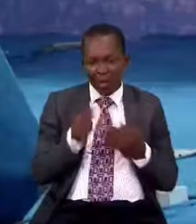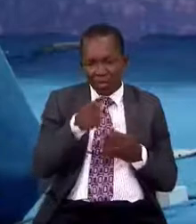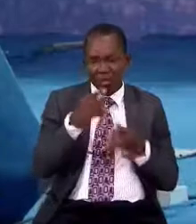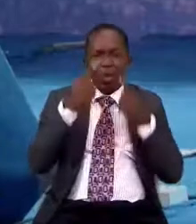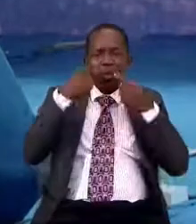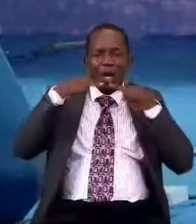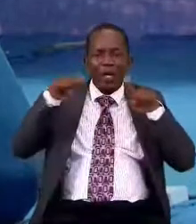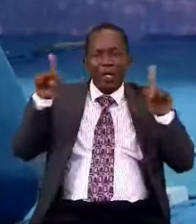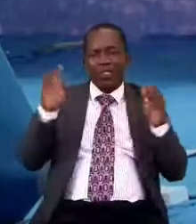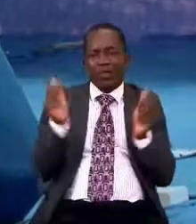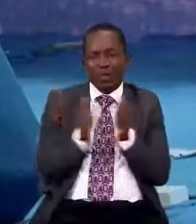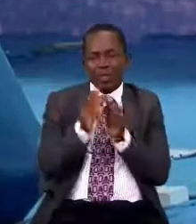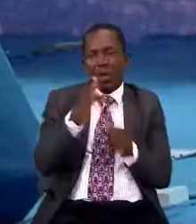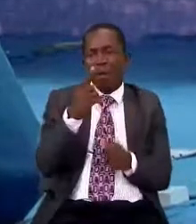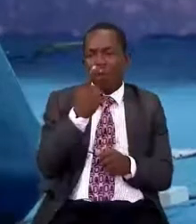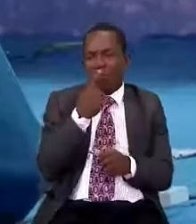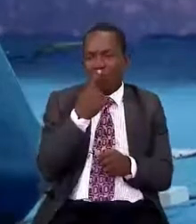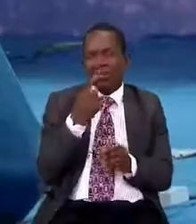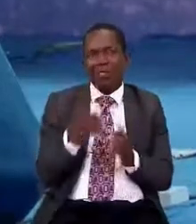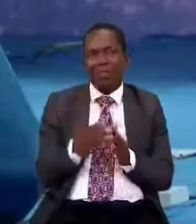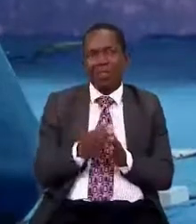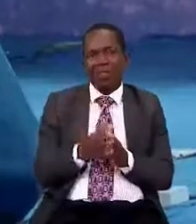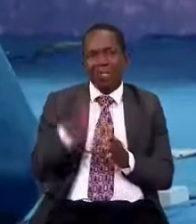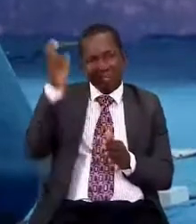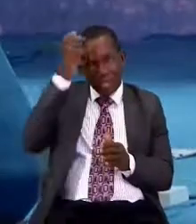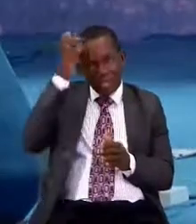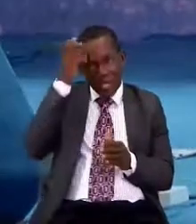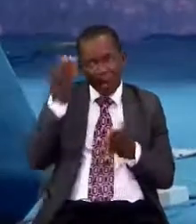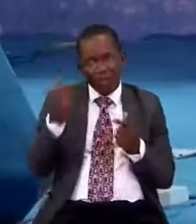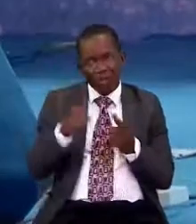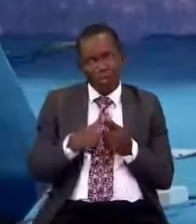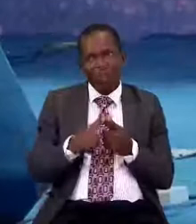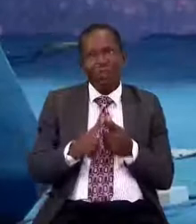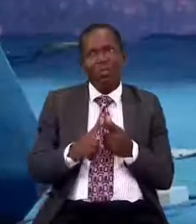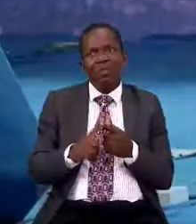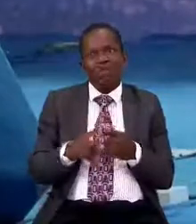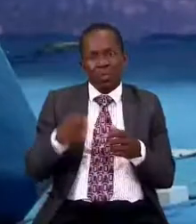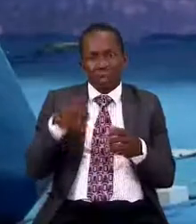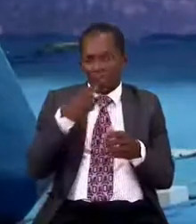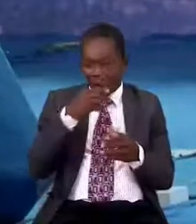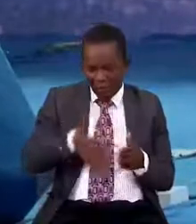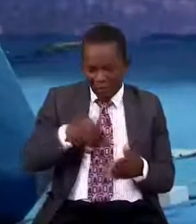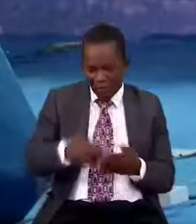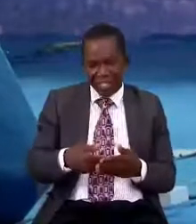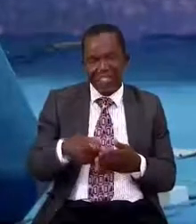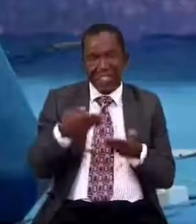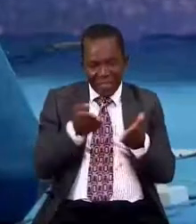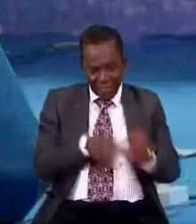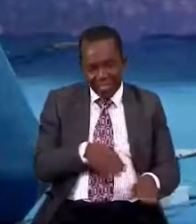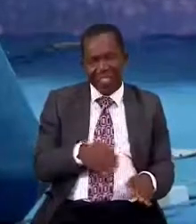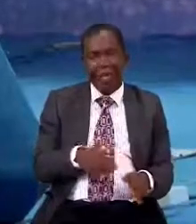c'est lui qui contrôle la mort. C'est lui qui a le pouvoir de la mort. Mais il veut que tu